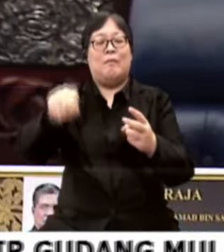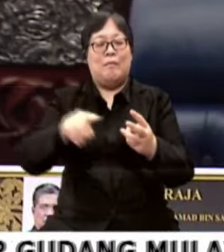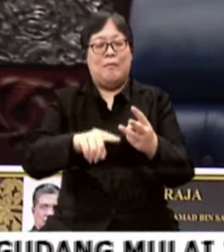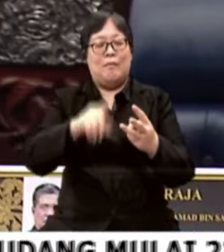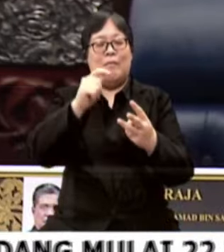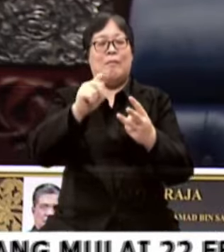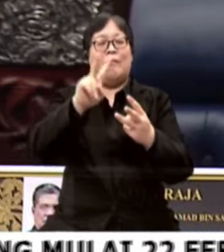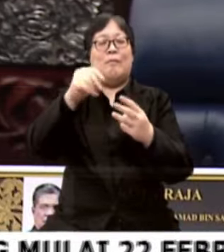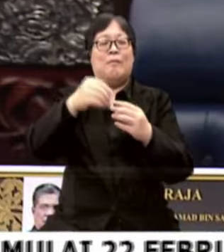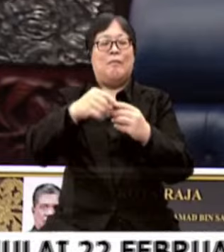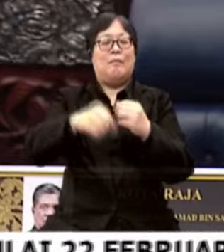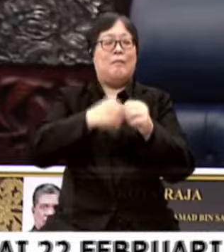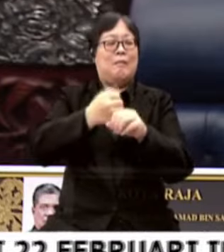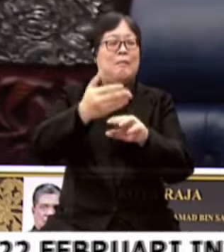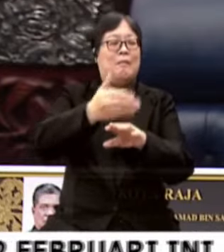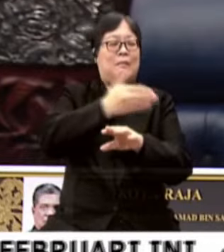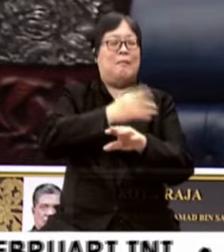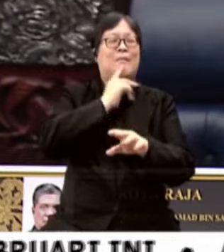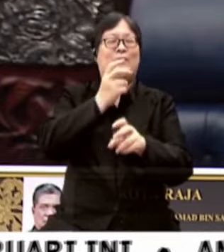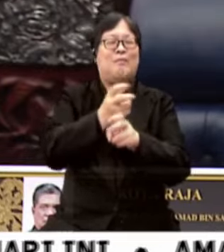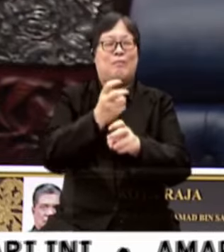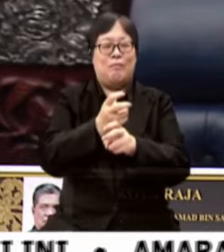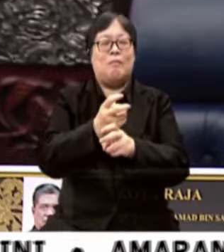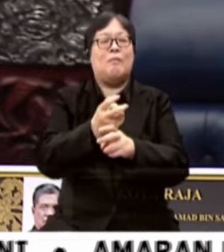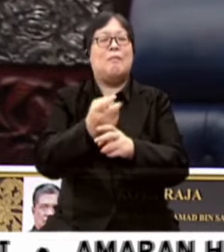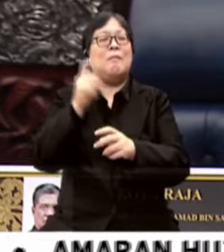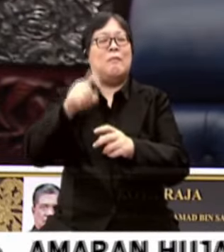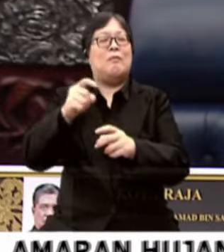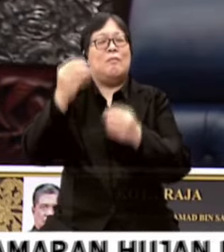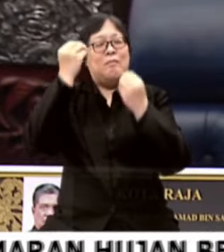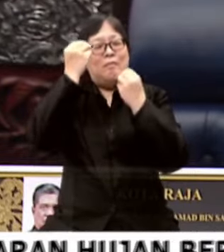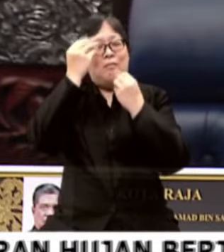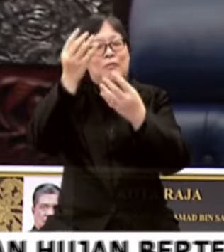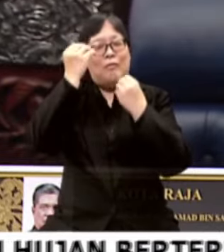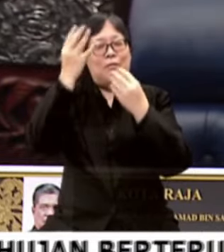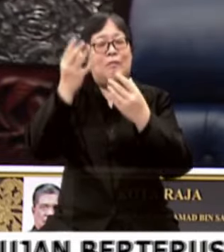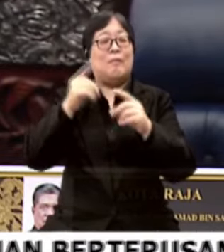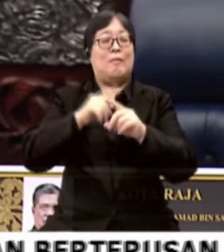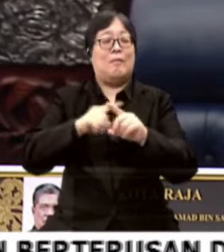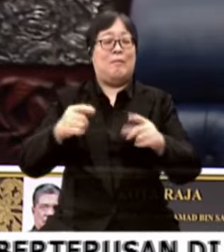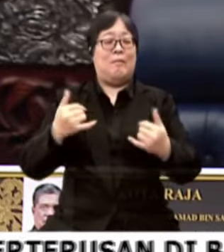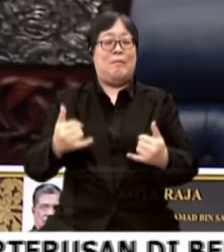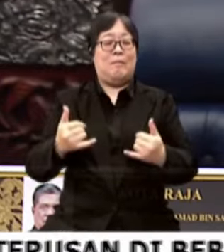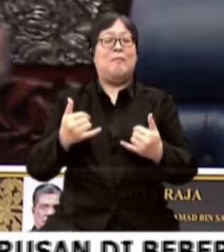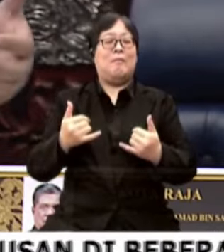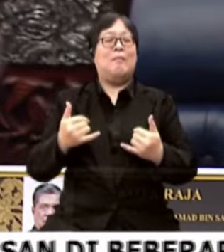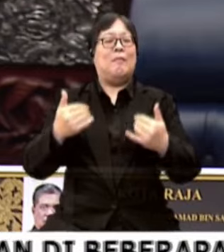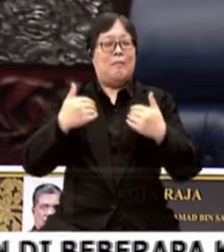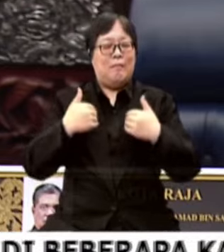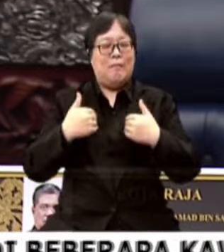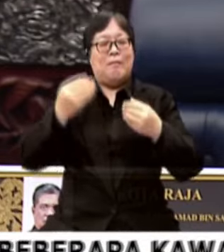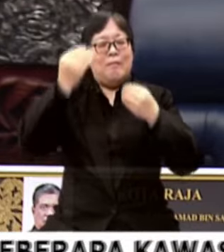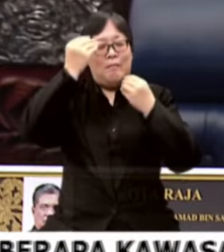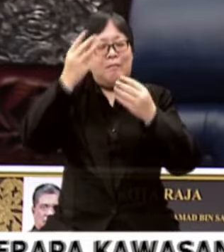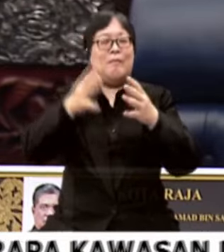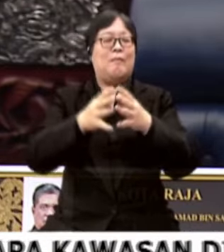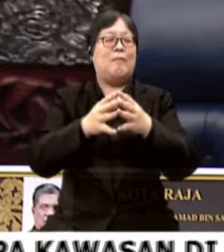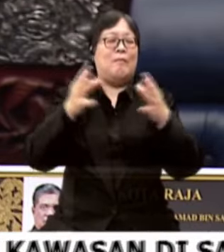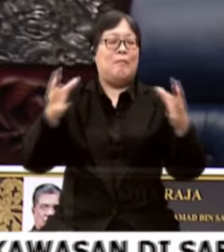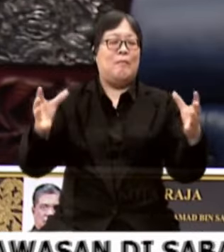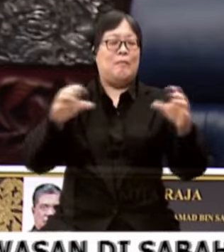suka dalam contohnya lepas karena kita perlukan maklumat yang besar tapi yang baiknya ialah kita ada maklumat yang banyak